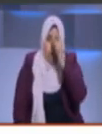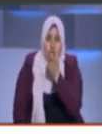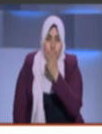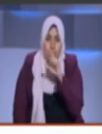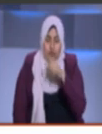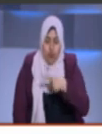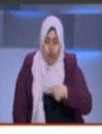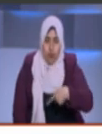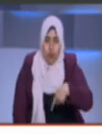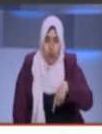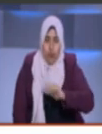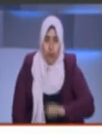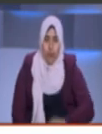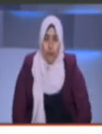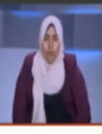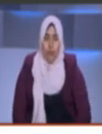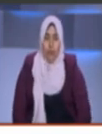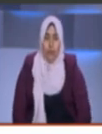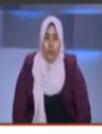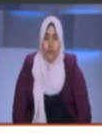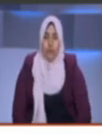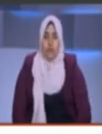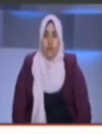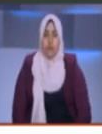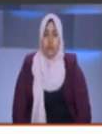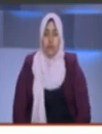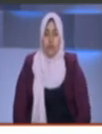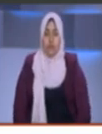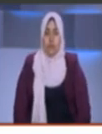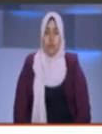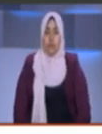خلال الأشهر القليلة المقبلة.